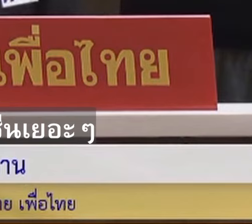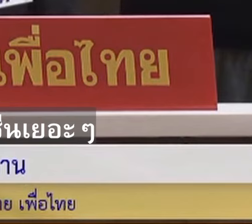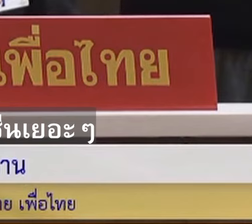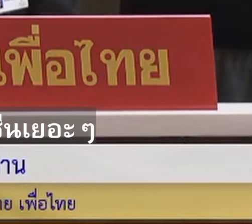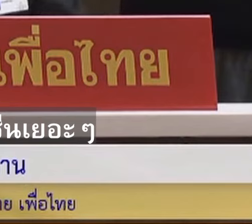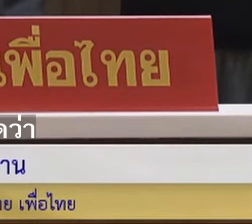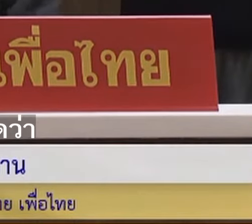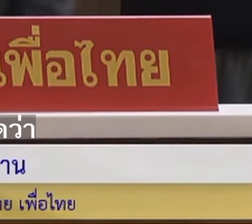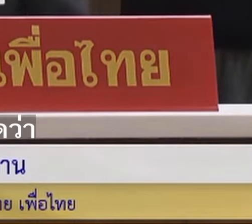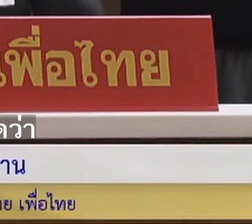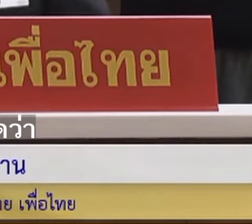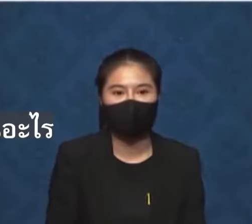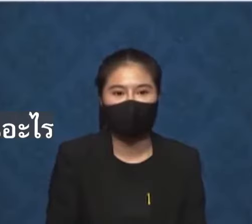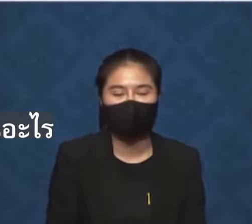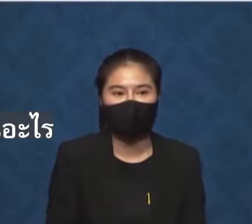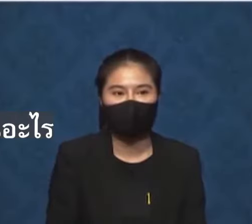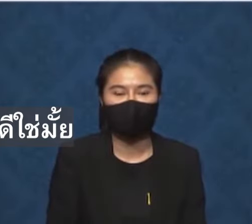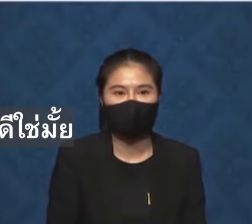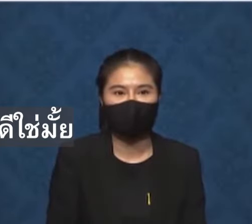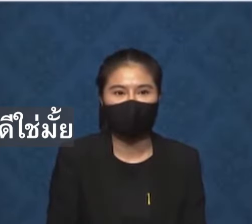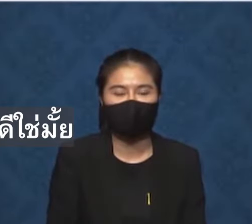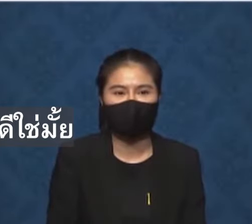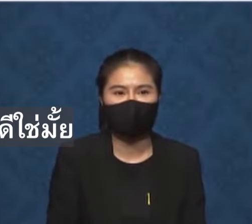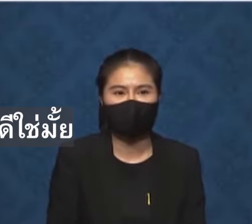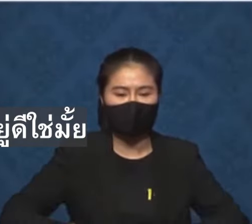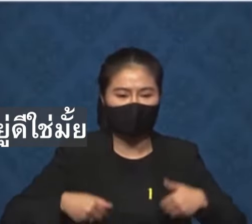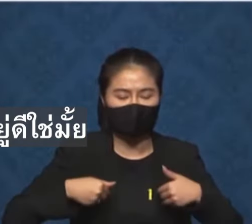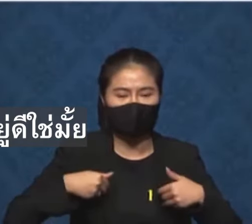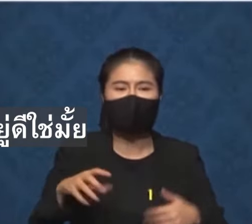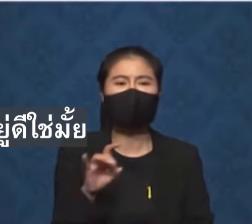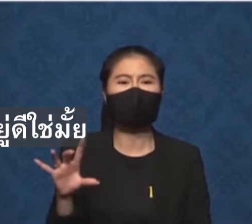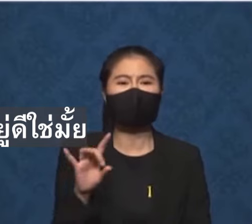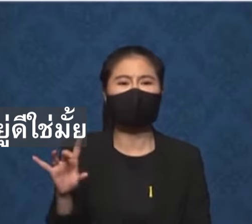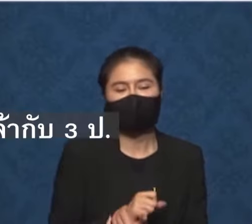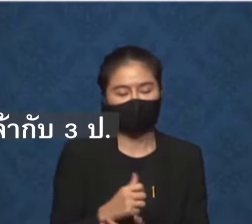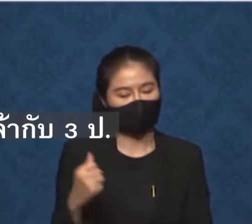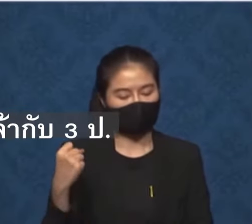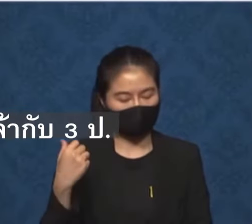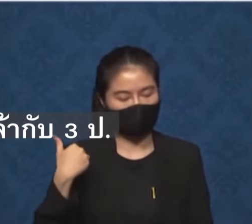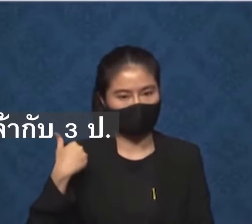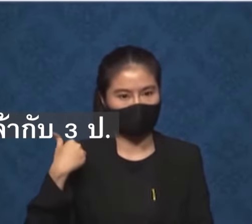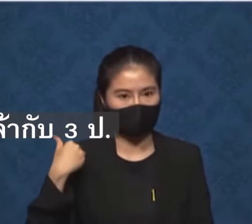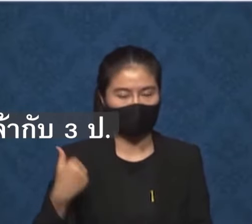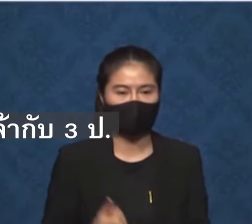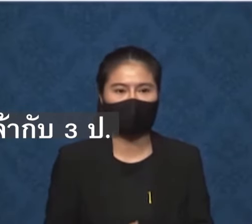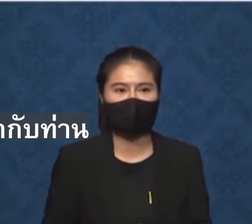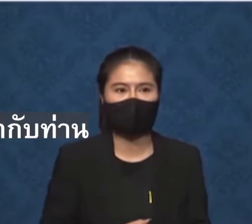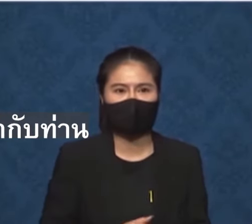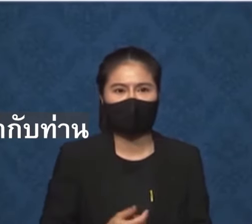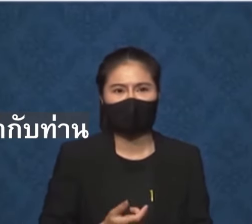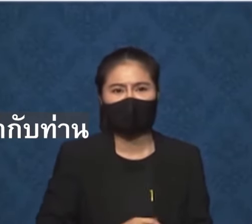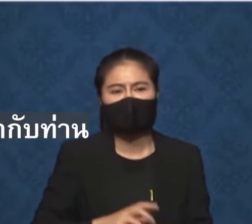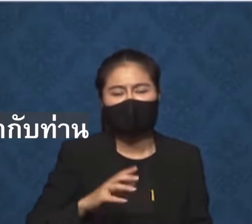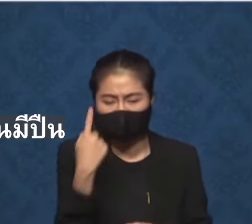เยอะๆจะได้ซื้อวัคซีนเยอะๆท่านคิดว่าท่านเป็นอะไรท่านยังอยู่ดีใช่ไหมอำนาจยังอยู่ดีใช่ไหมมันไม่มีใครกล้ากับ 3ปล่อย